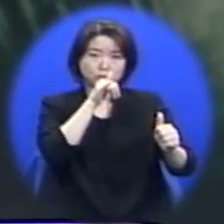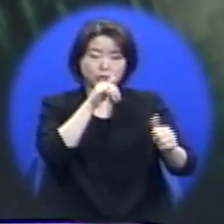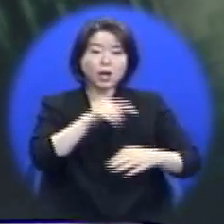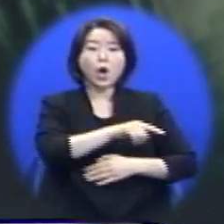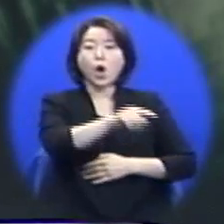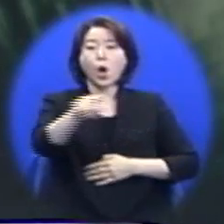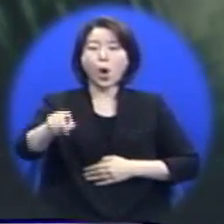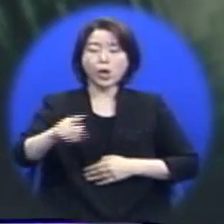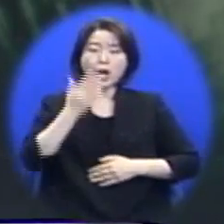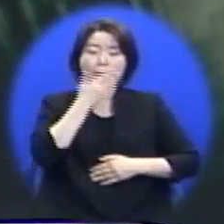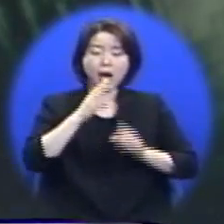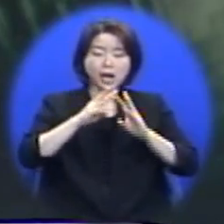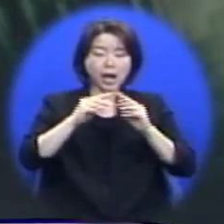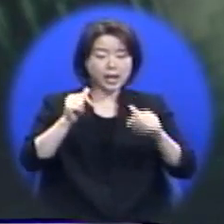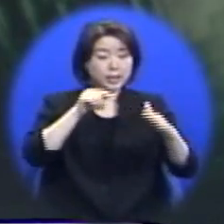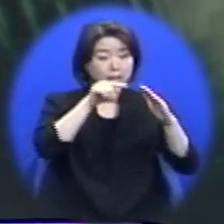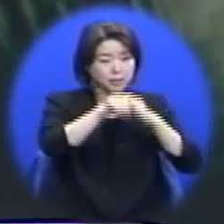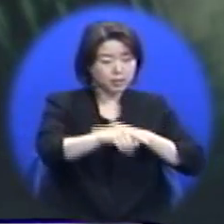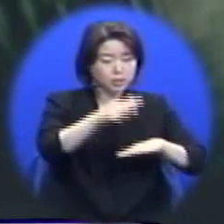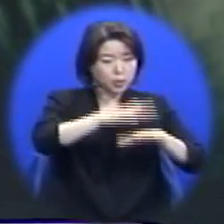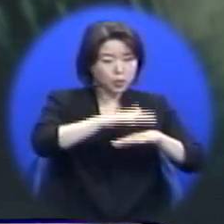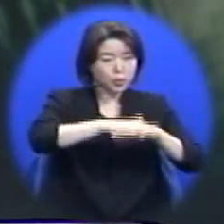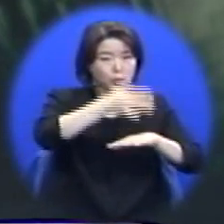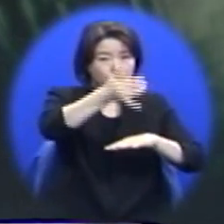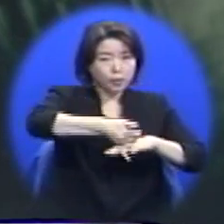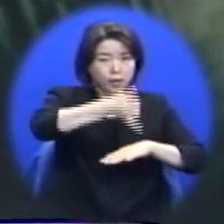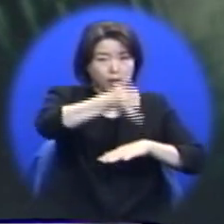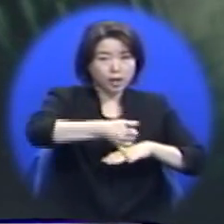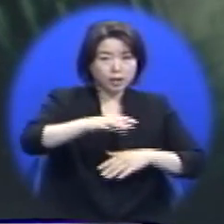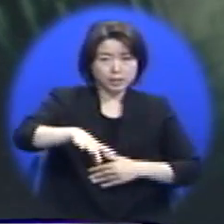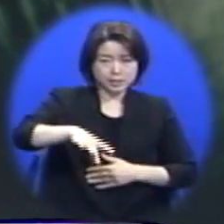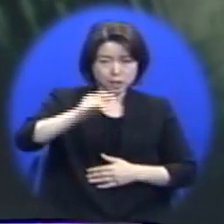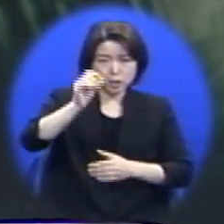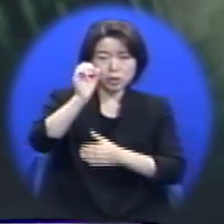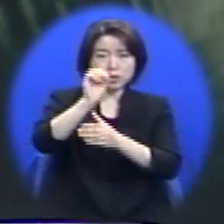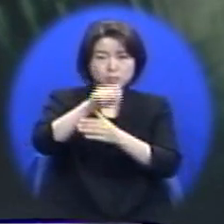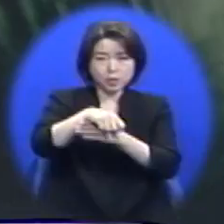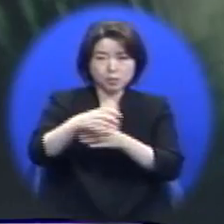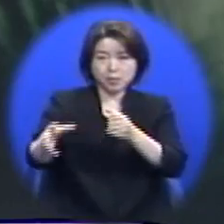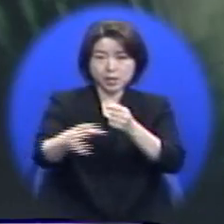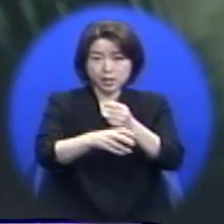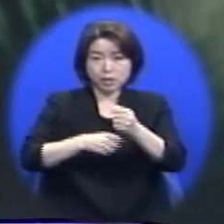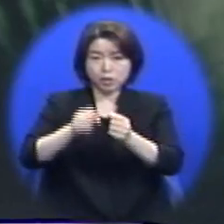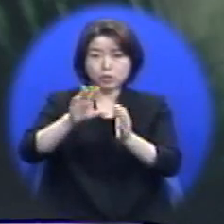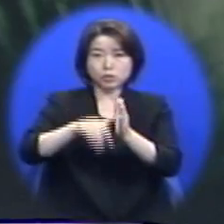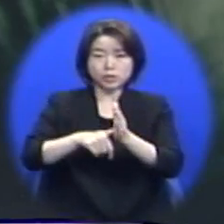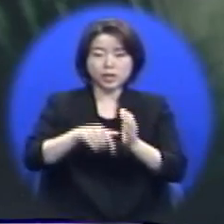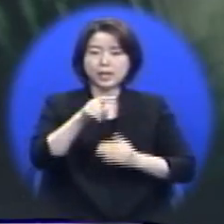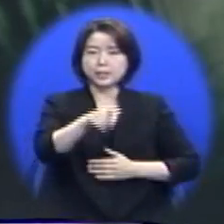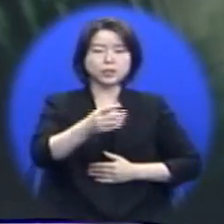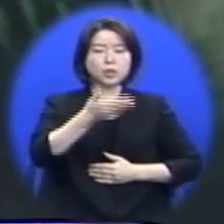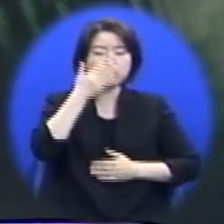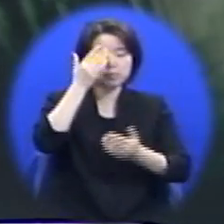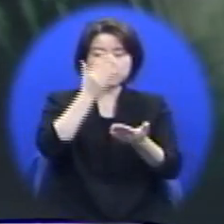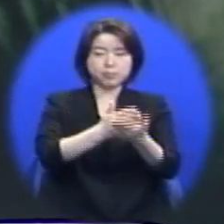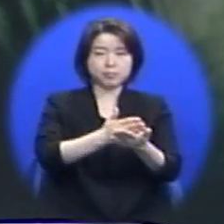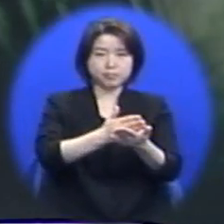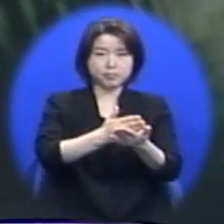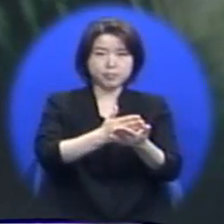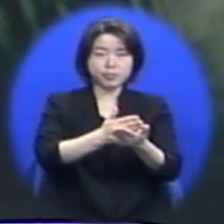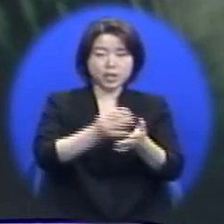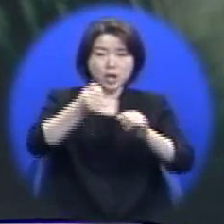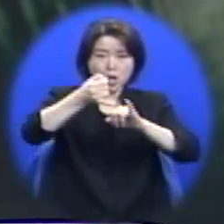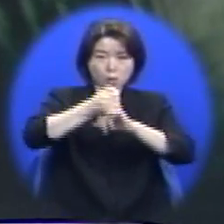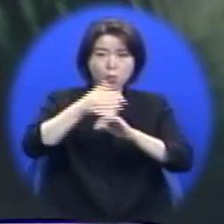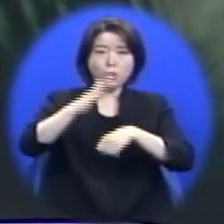땅에 들어가서 농사 짓고 첫 열매를 거둘 때, 그때 그것을 너희들이 먹으면 안 된다.